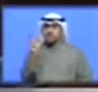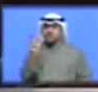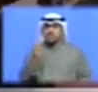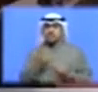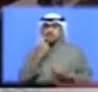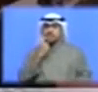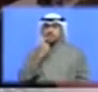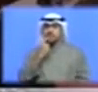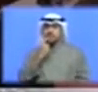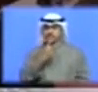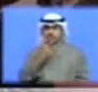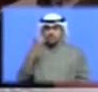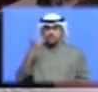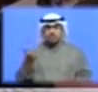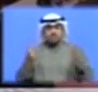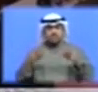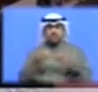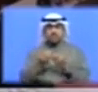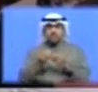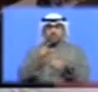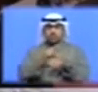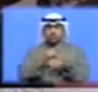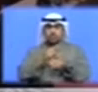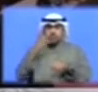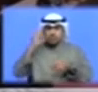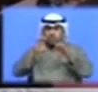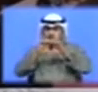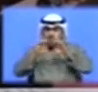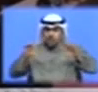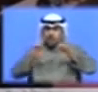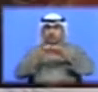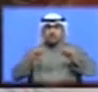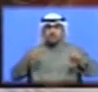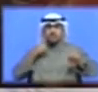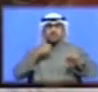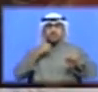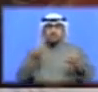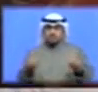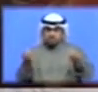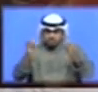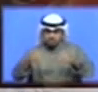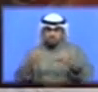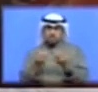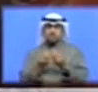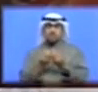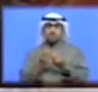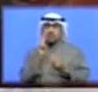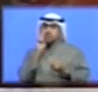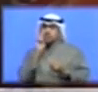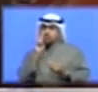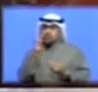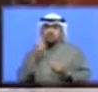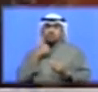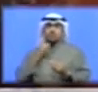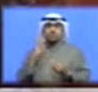2014، يوازيه اهتمام الأطباء بإدخال أجهزة حديثة والاطلاع على كل ما هو مستجد